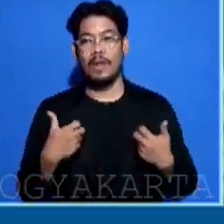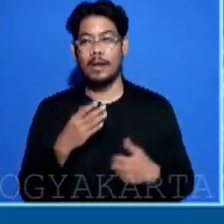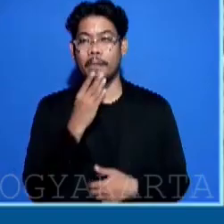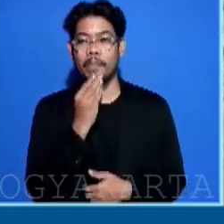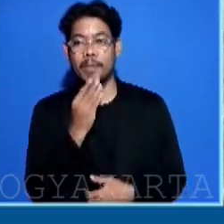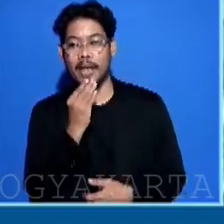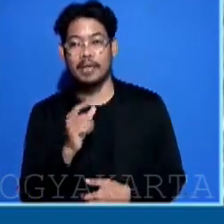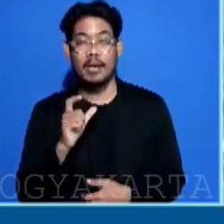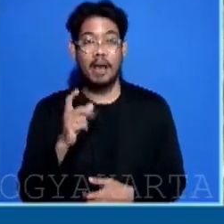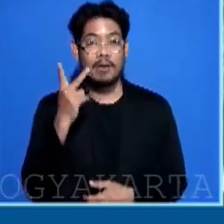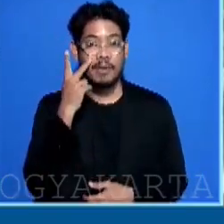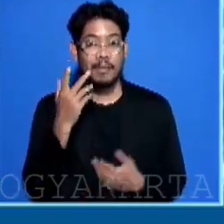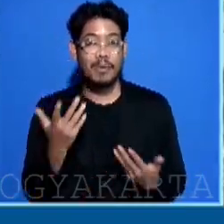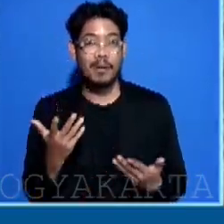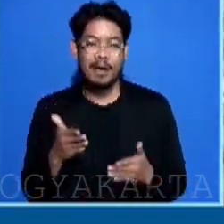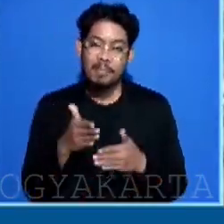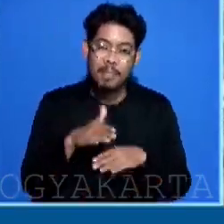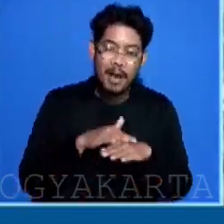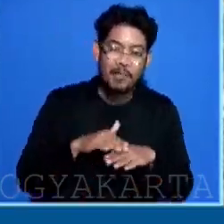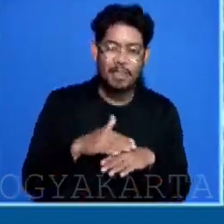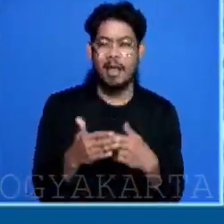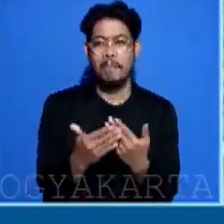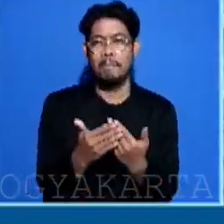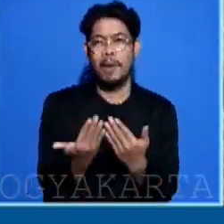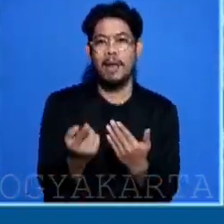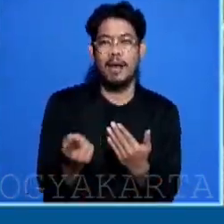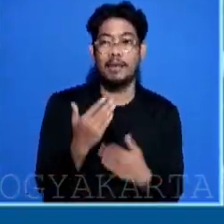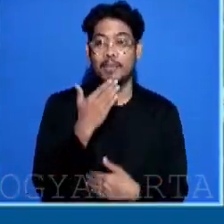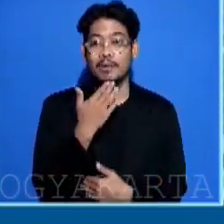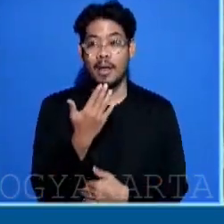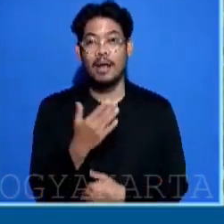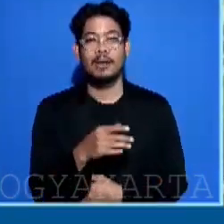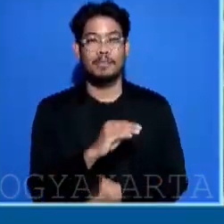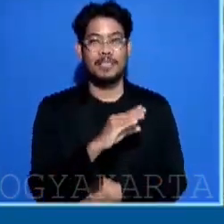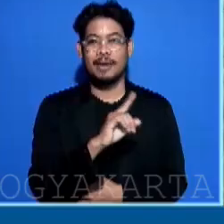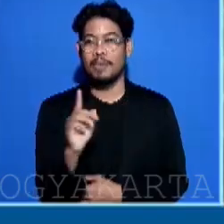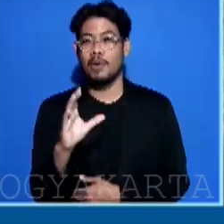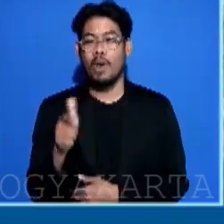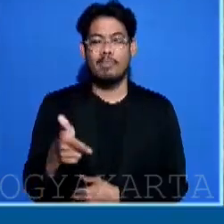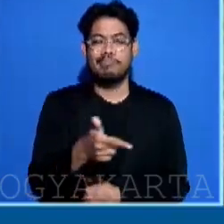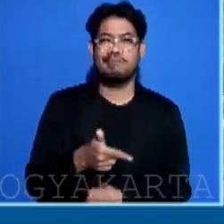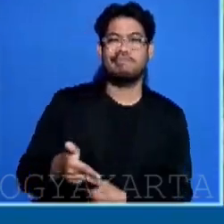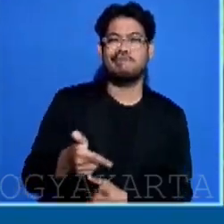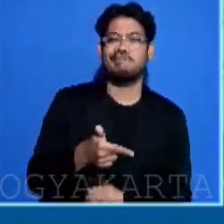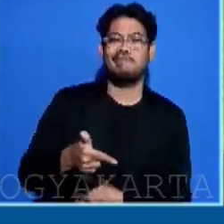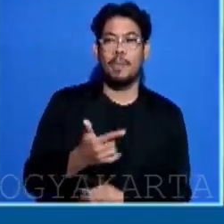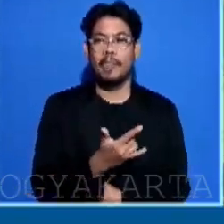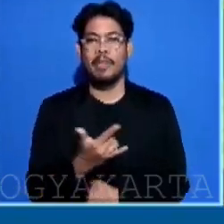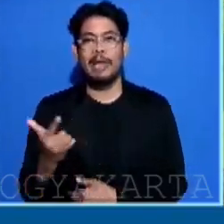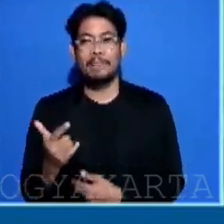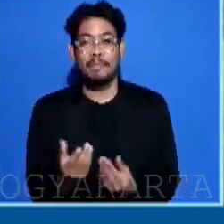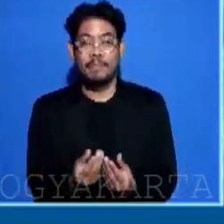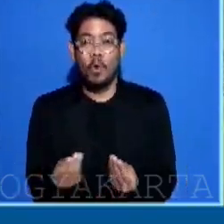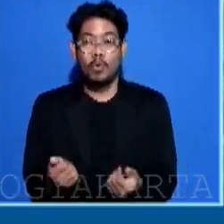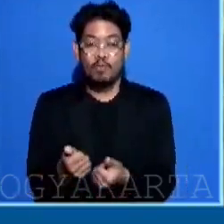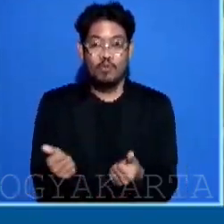ngopeni taneman mrico Ugi kalebet gampil saben enjing Lan sonten dipun sirami kanthi Ajeg sarta telaten ngresiki asem-aseman